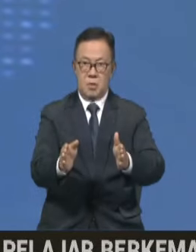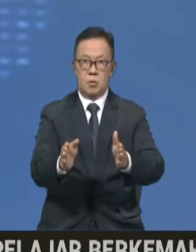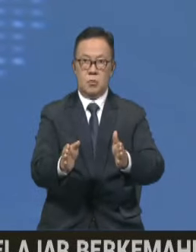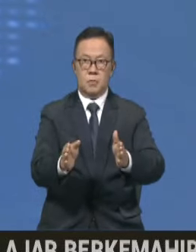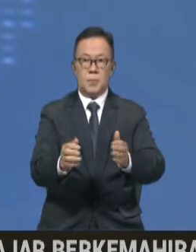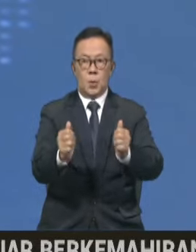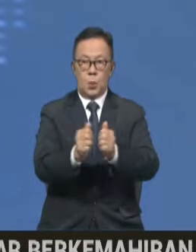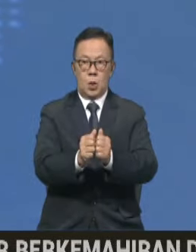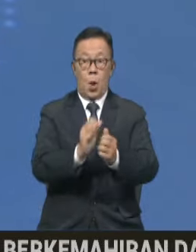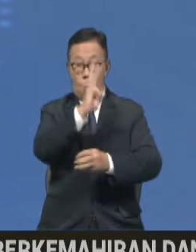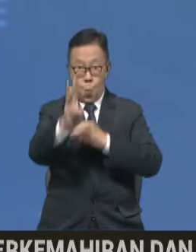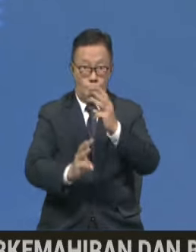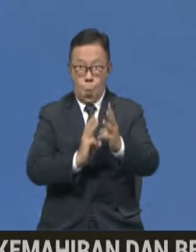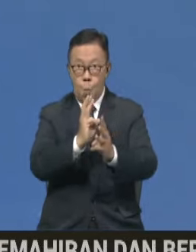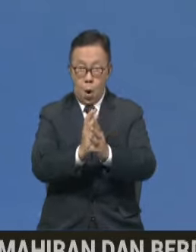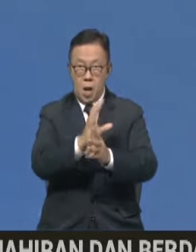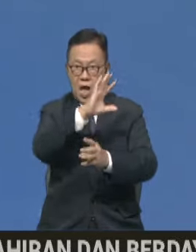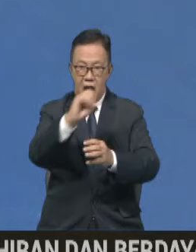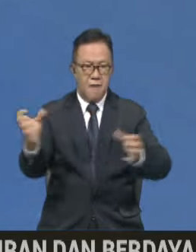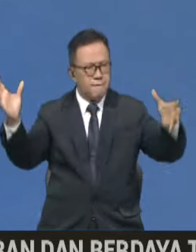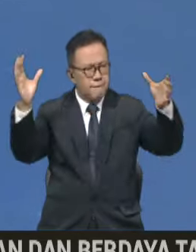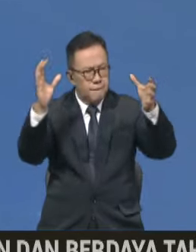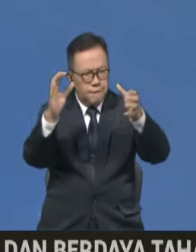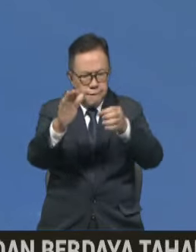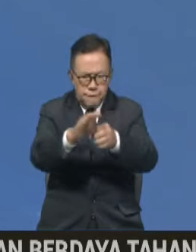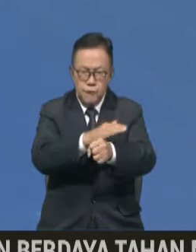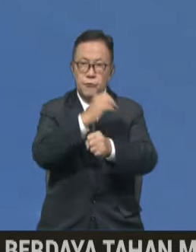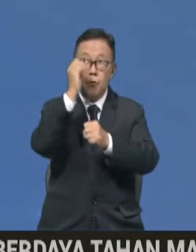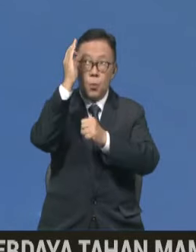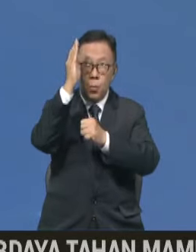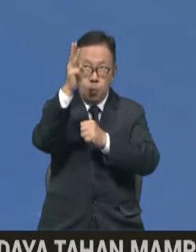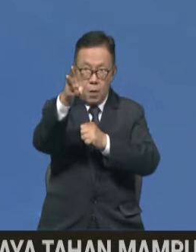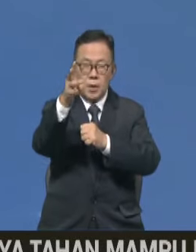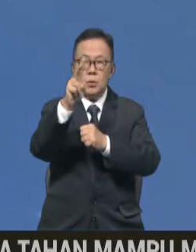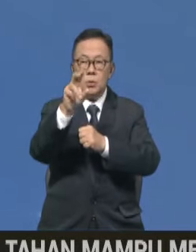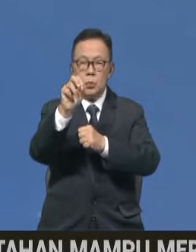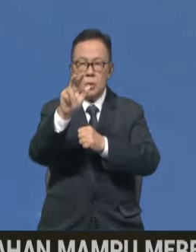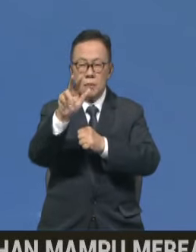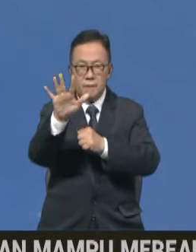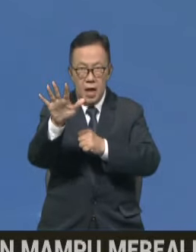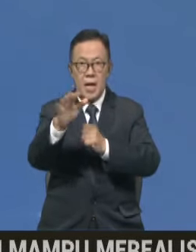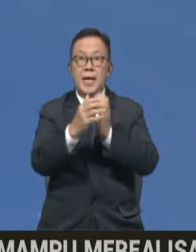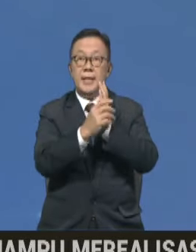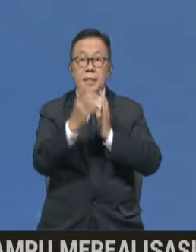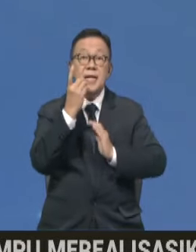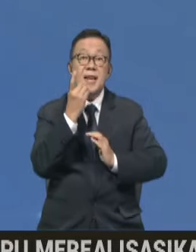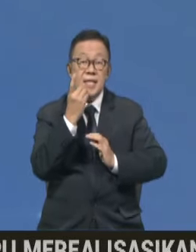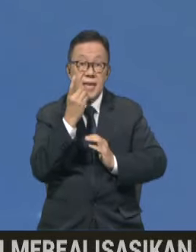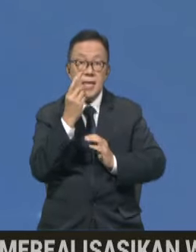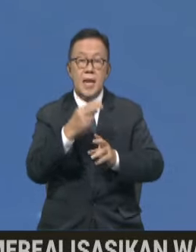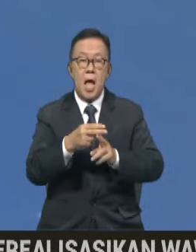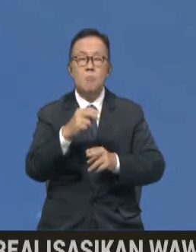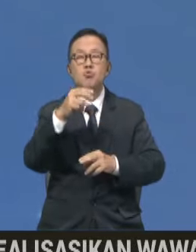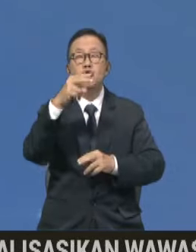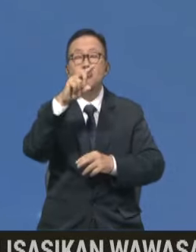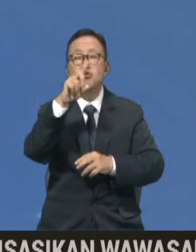usaha ke arah merealisasikan wawasan Brunei 2035. Datin Paduka Profesor Dr. Deng Haja Zohra